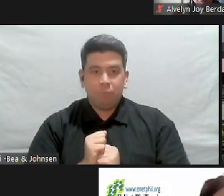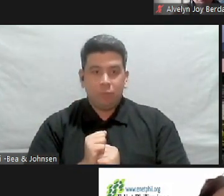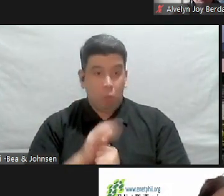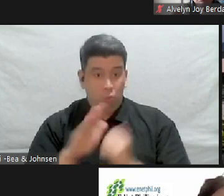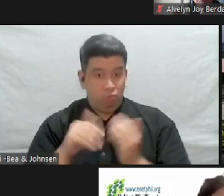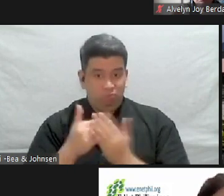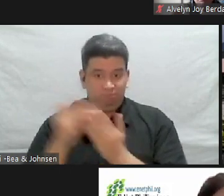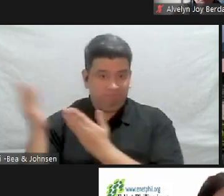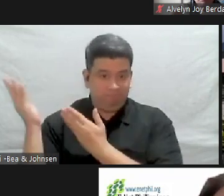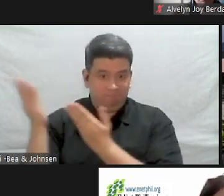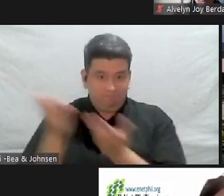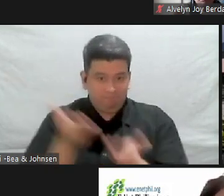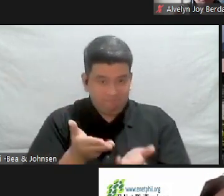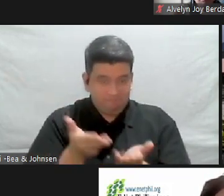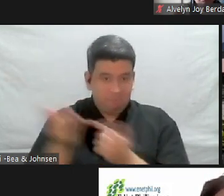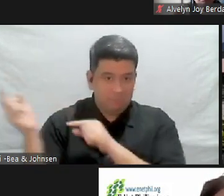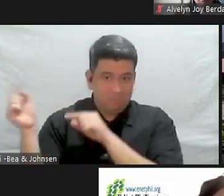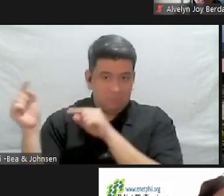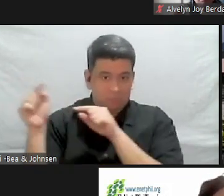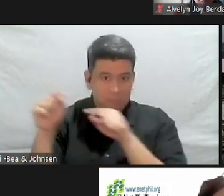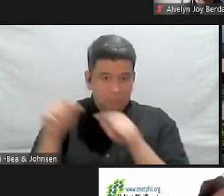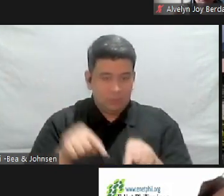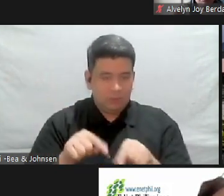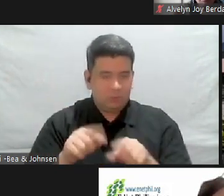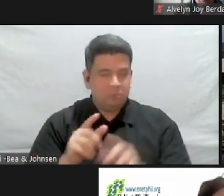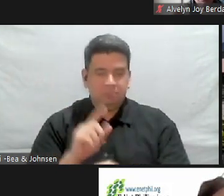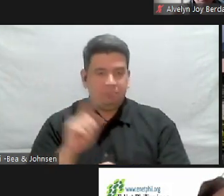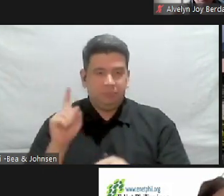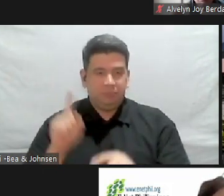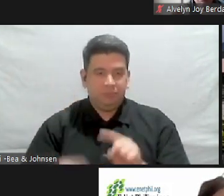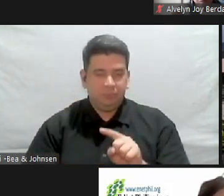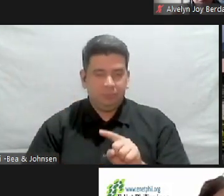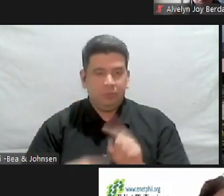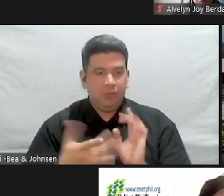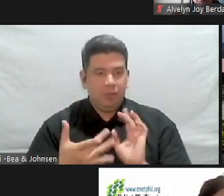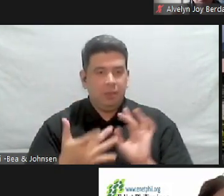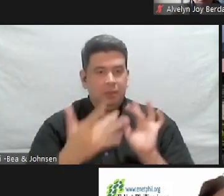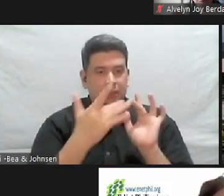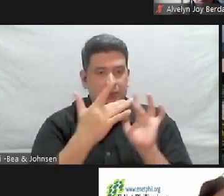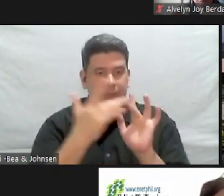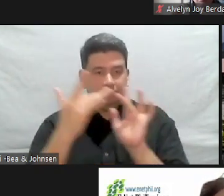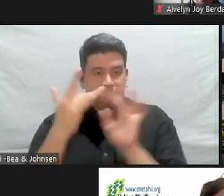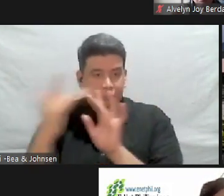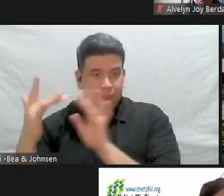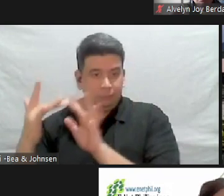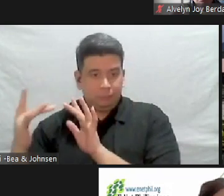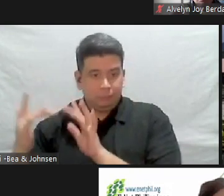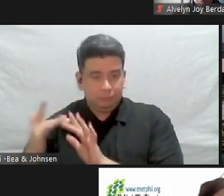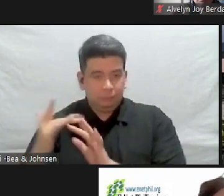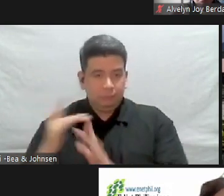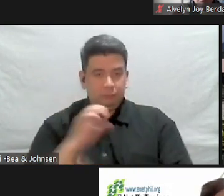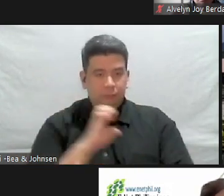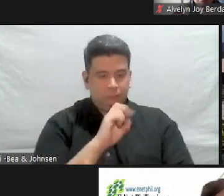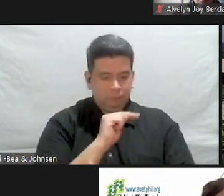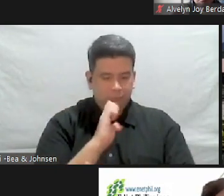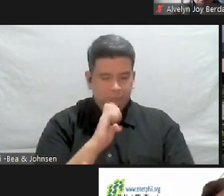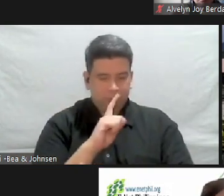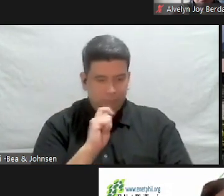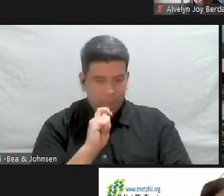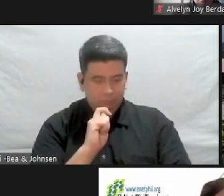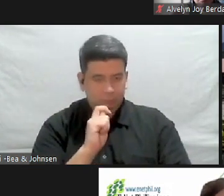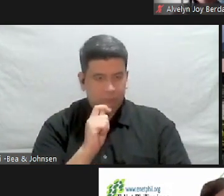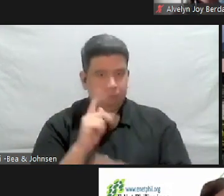At least meron tayong yung mga network ng INEP sa mga probinsya, baka pwedeng magkaroon tayo ng